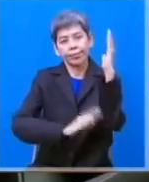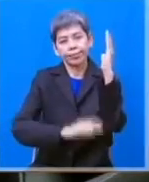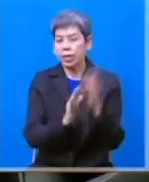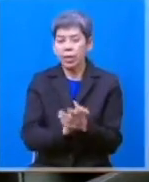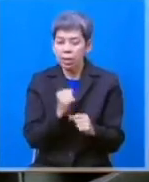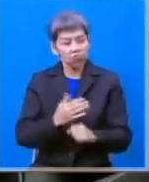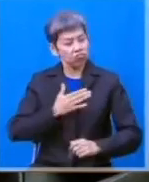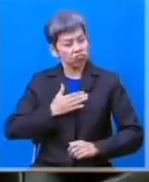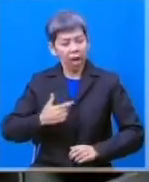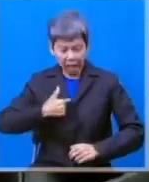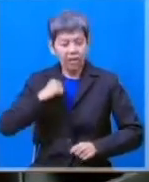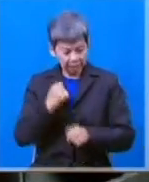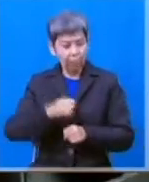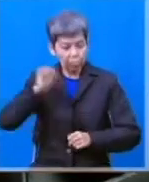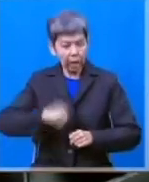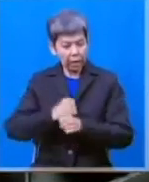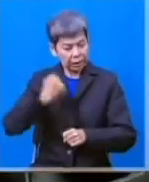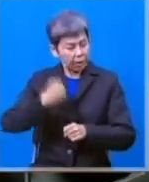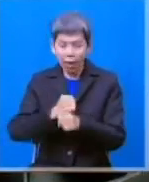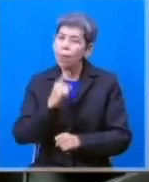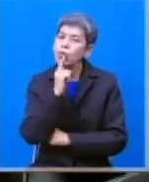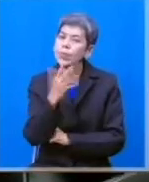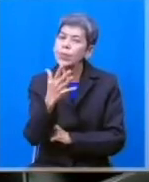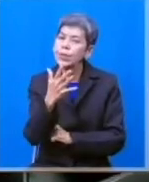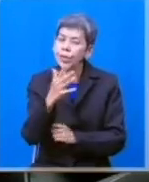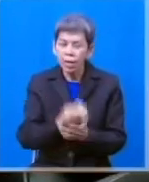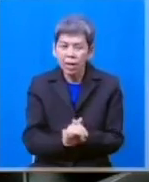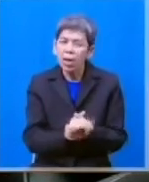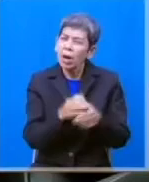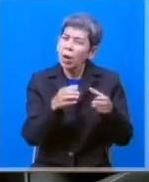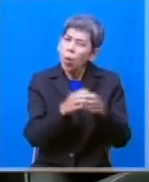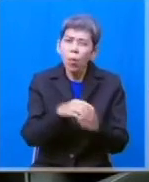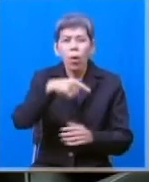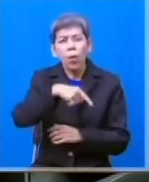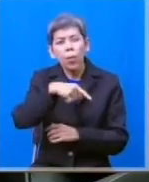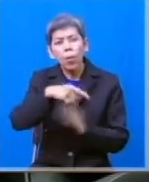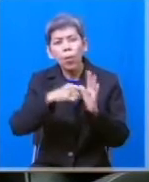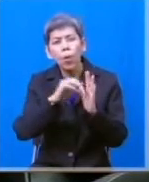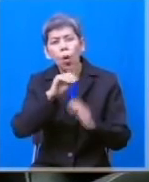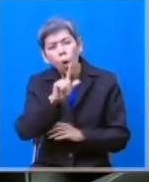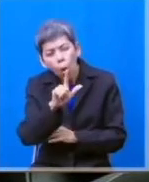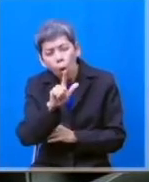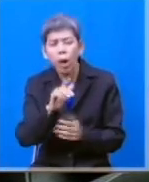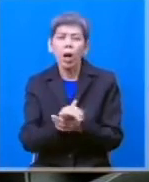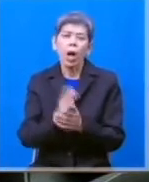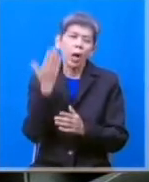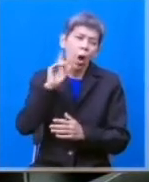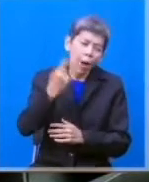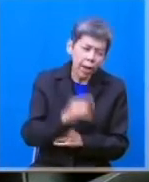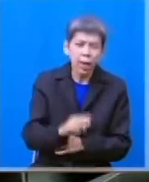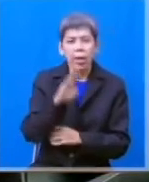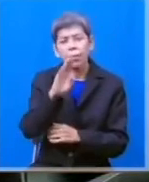คยประกาศตัวเองเลยว่าคดีนี้เขาทำไม่จะเป็นว่าภูโลเก่าภูโลใหม่